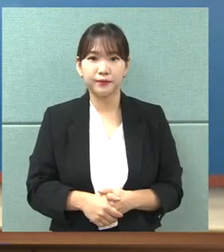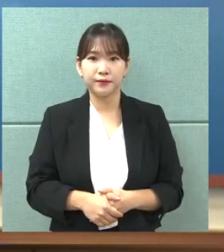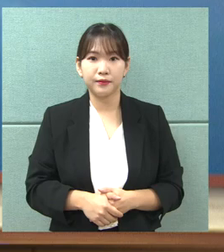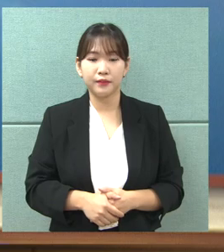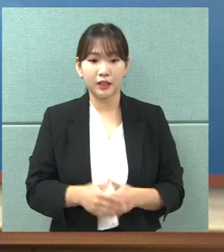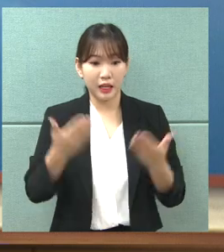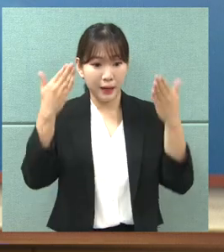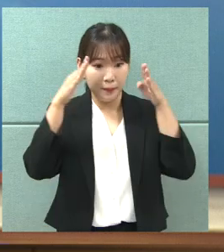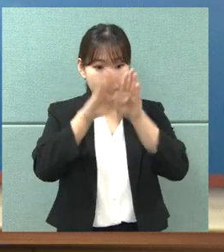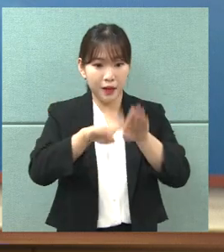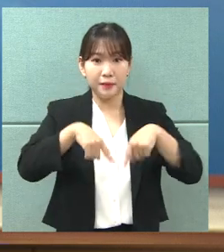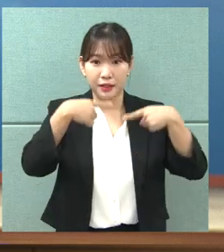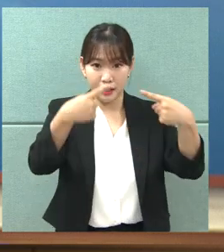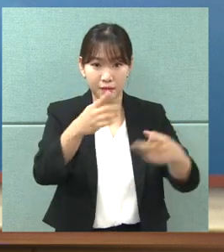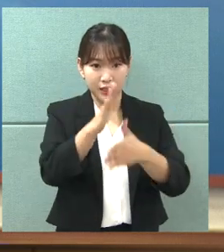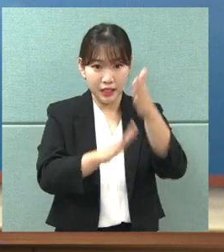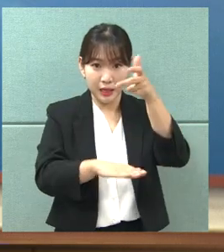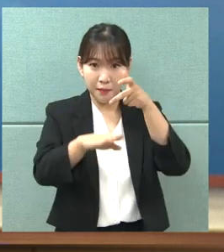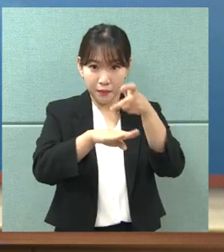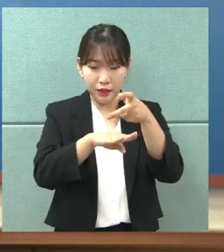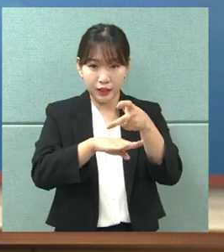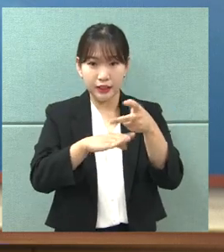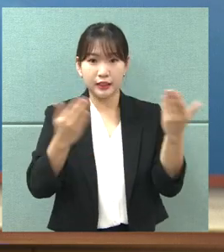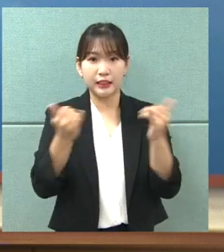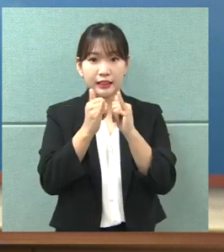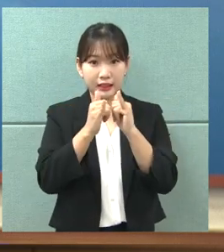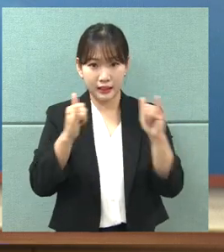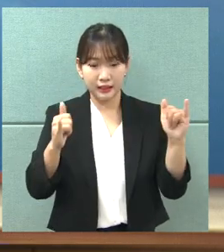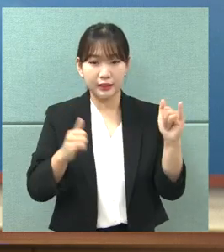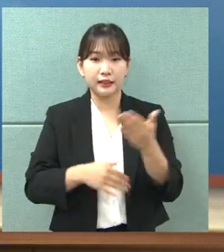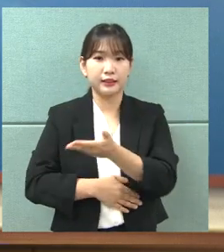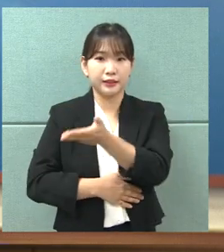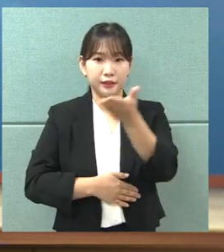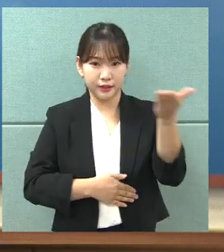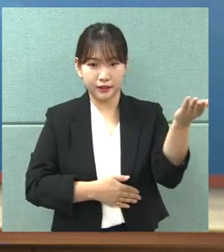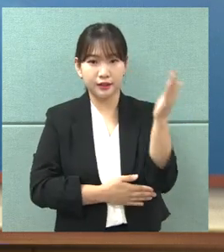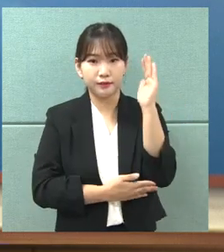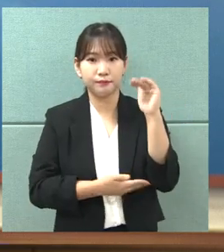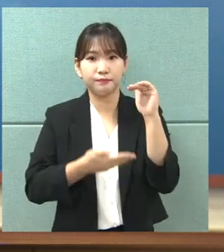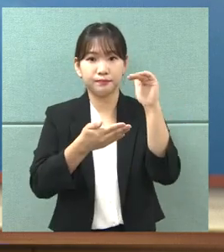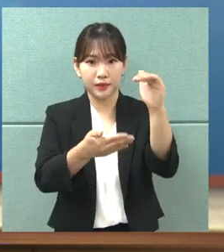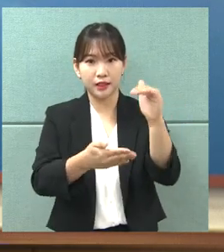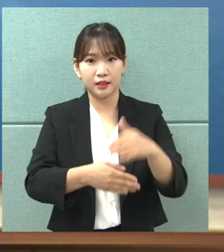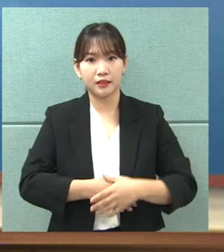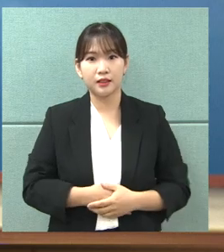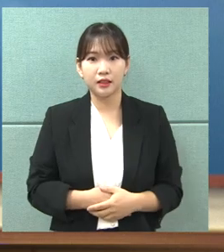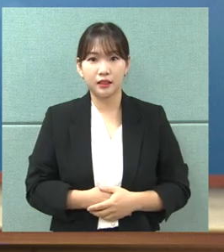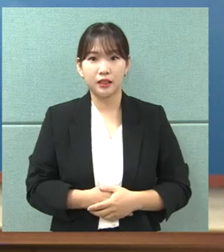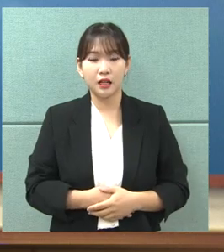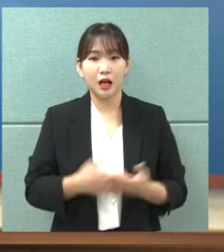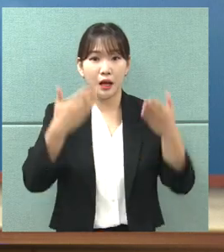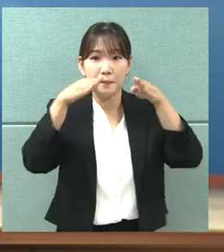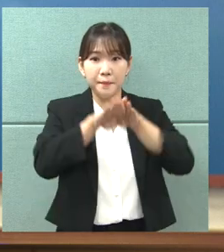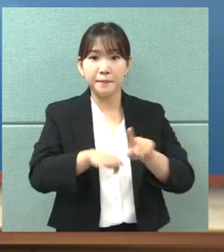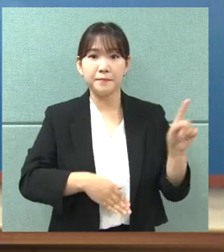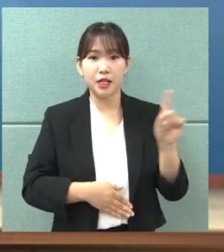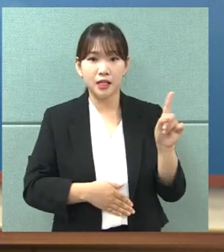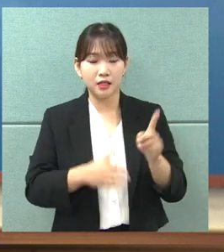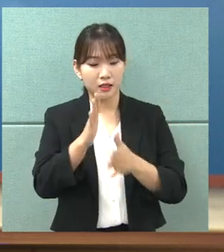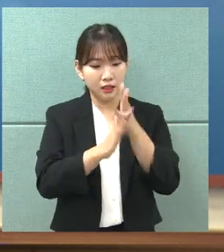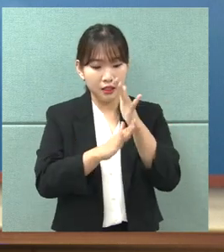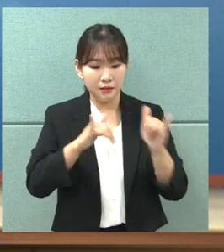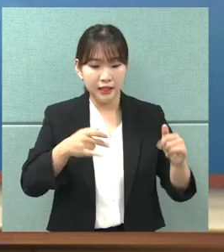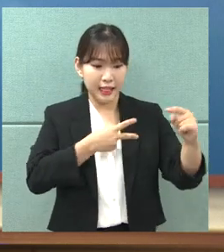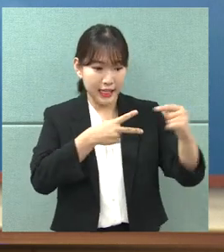파업에 참여하신 시내버스 운수 노동자 여러분 파업은 시민의